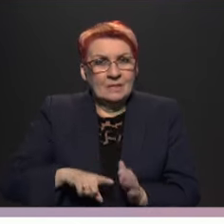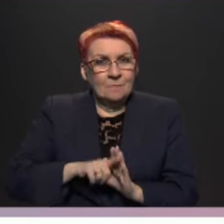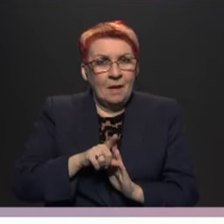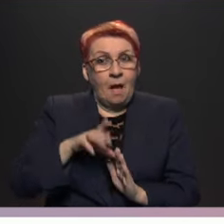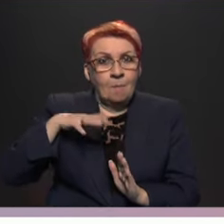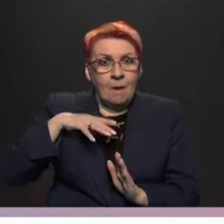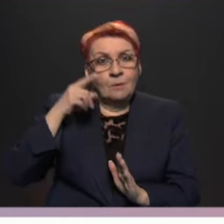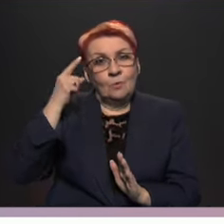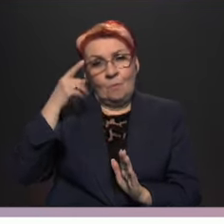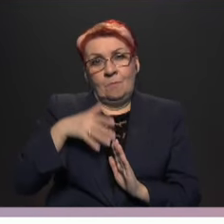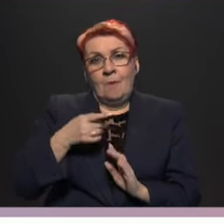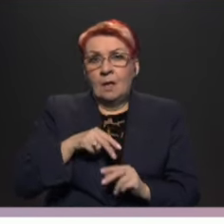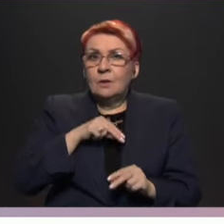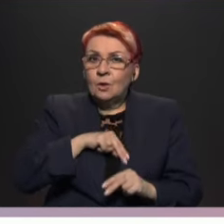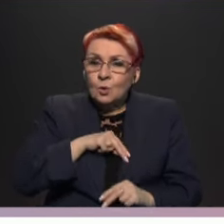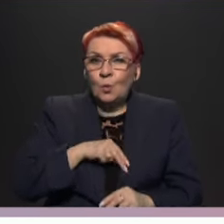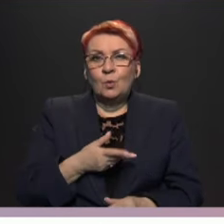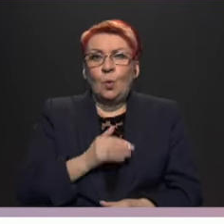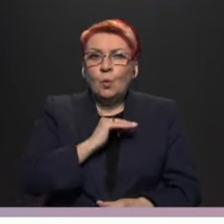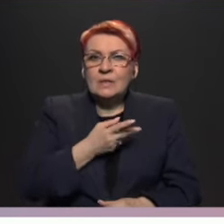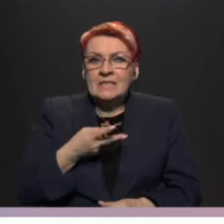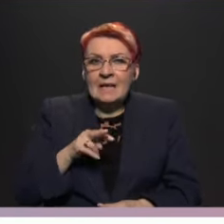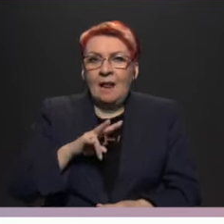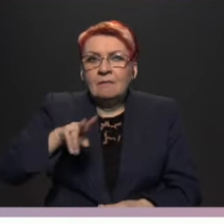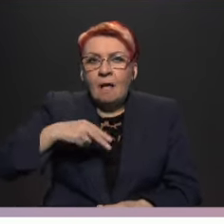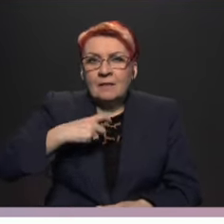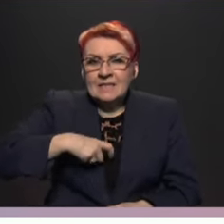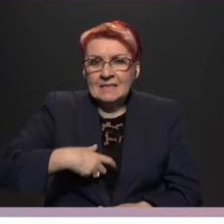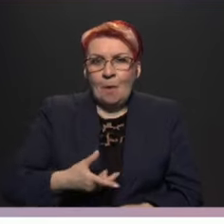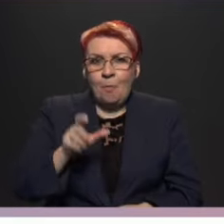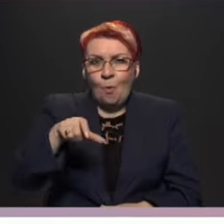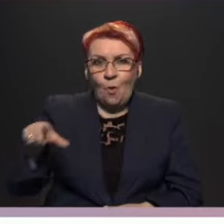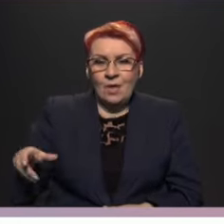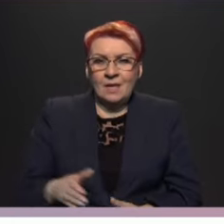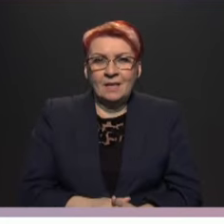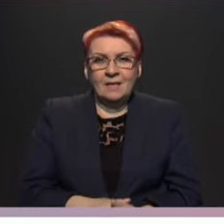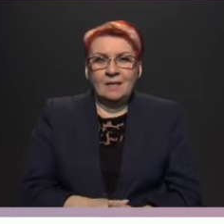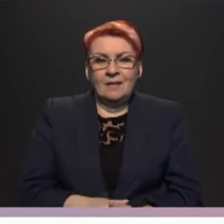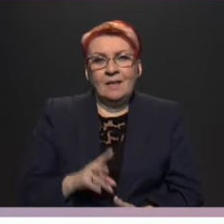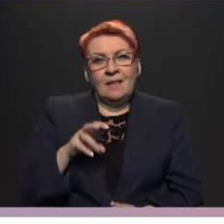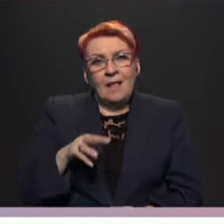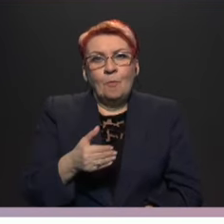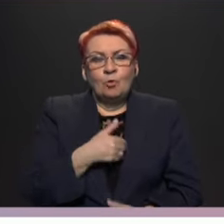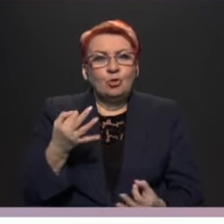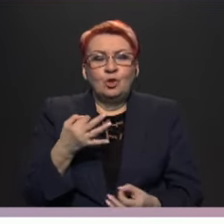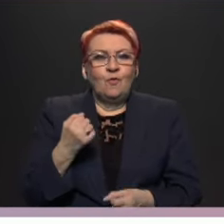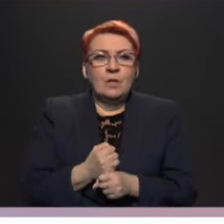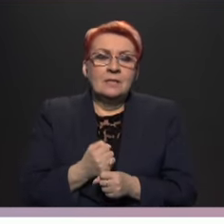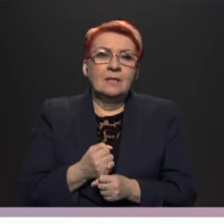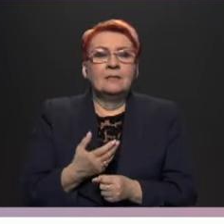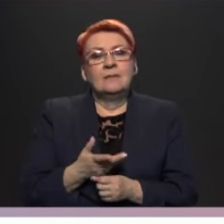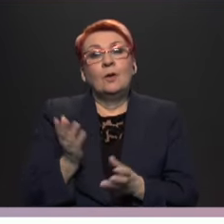Это всегда труд, усилий над собой. И, конечно же, нам хочется ничего не делать, сложить